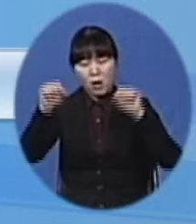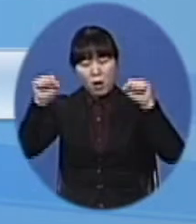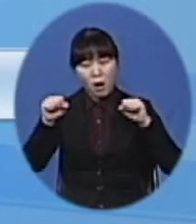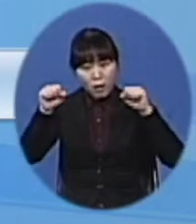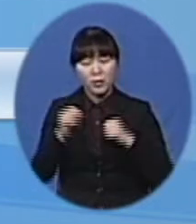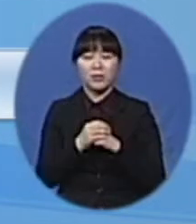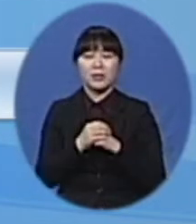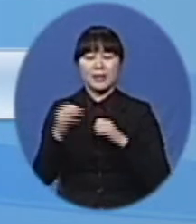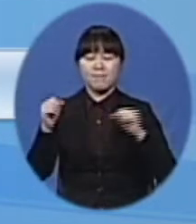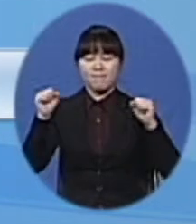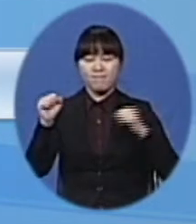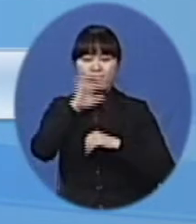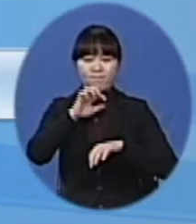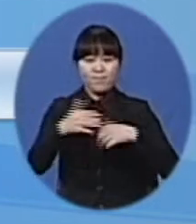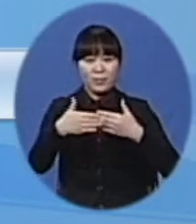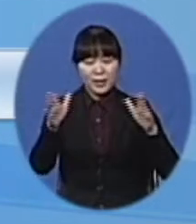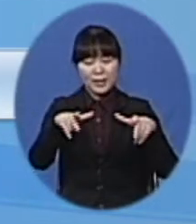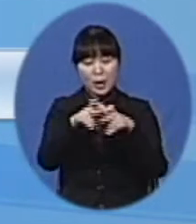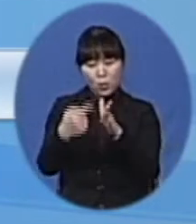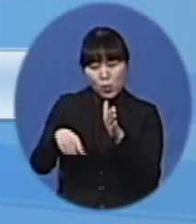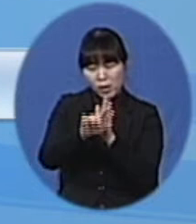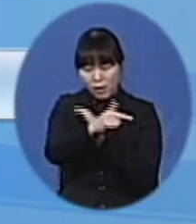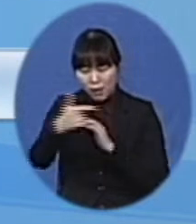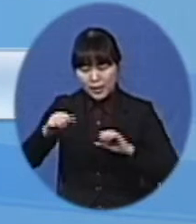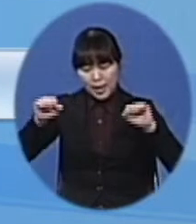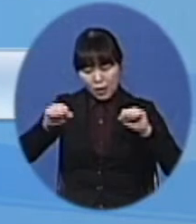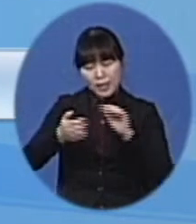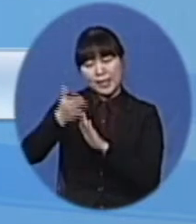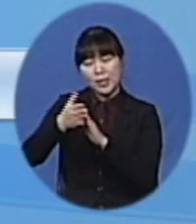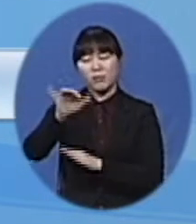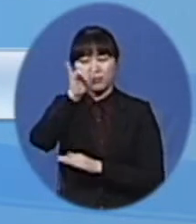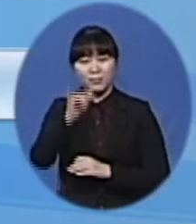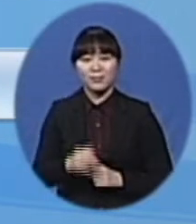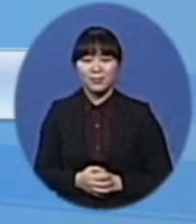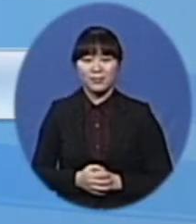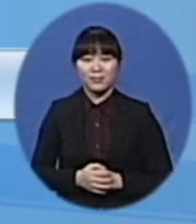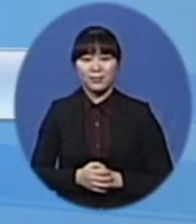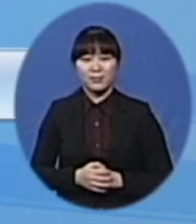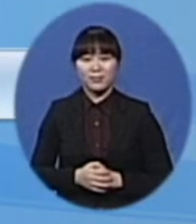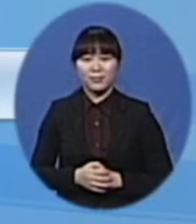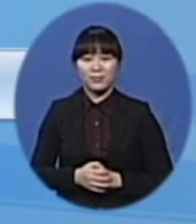비롯해 체력 단련실 등 장애인을 위한 각종 체육시설을 갖추고 있습니다.